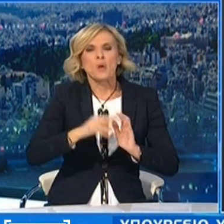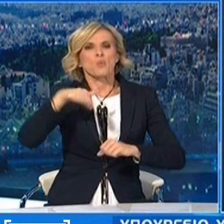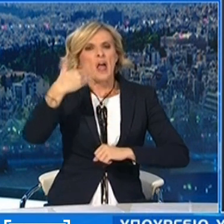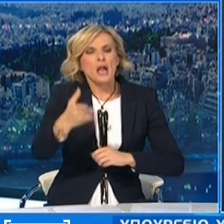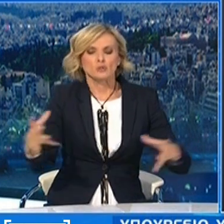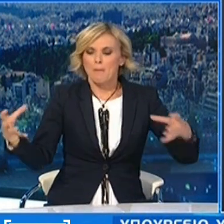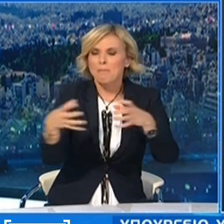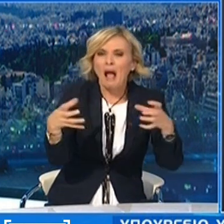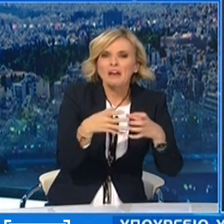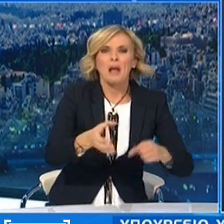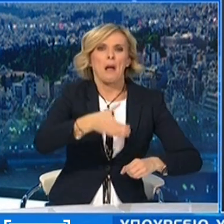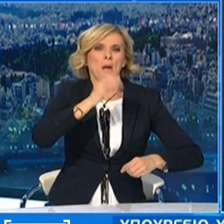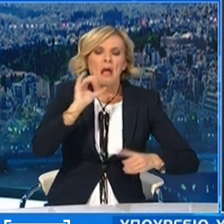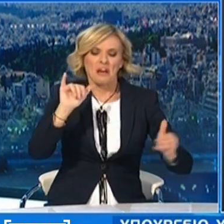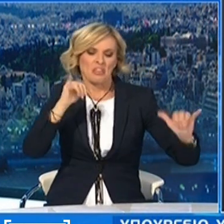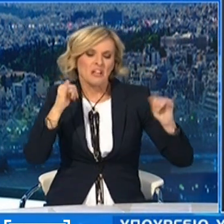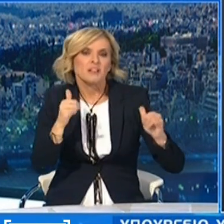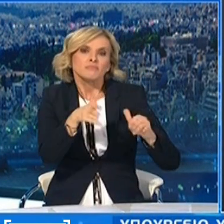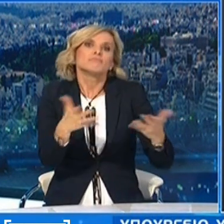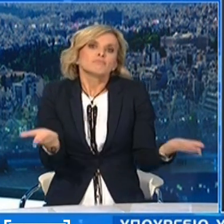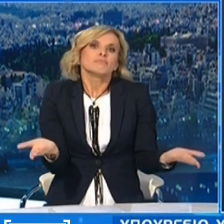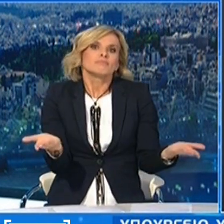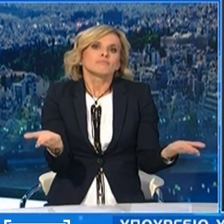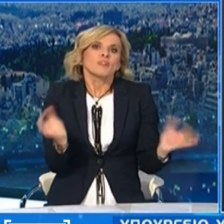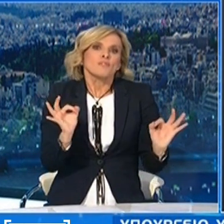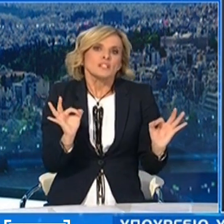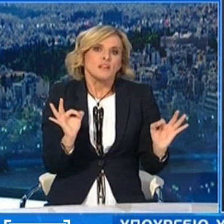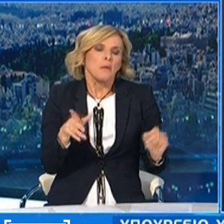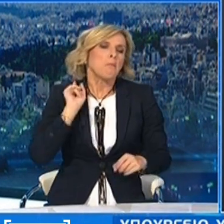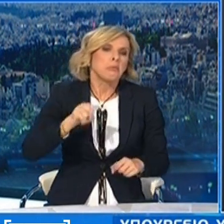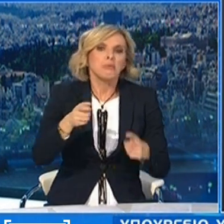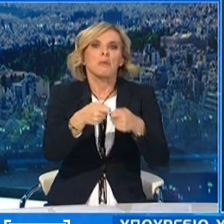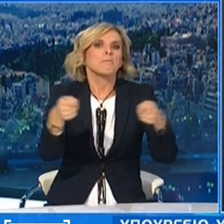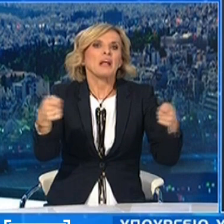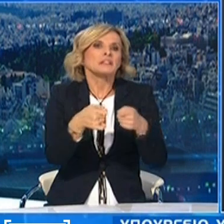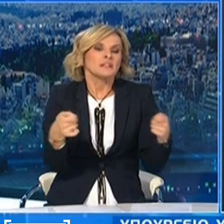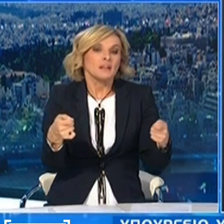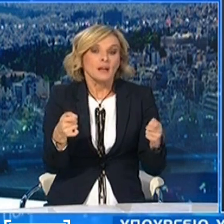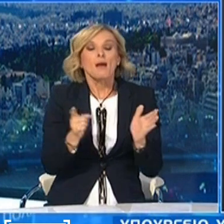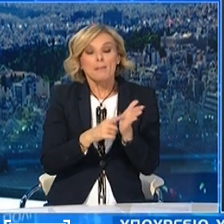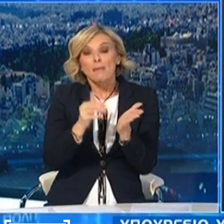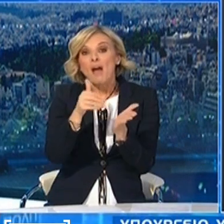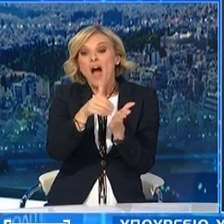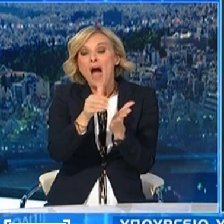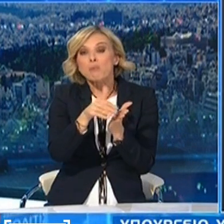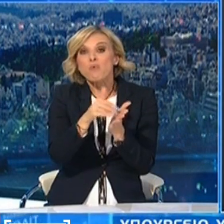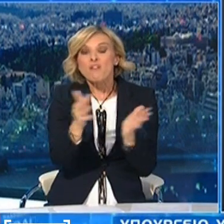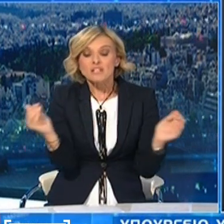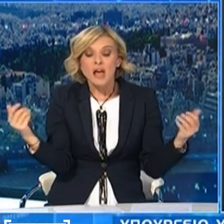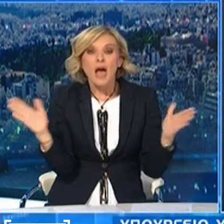νέοι άνθρωποι, οι οποίοι πέρα από τα μέτρα, πέρα από οτιδήποτε άλλο, θα πρέπει να αποφεύγουν τους